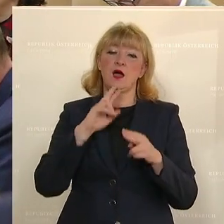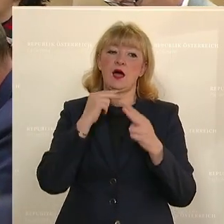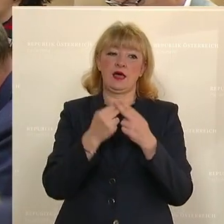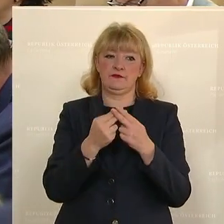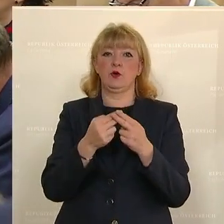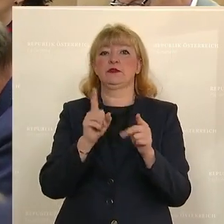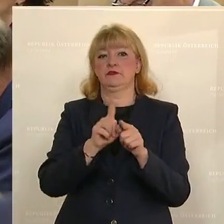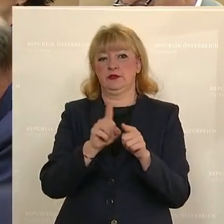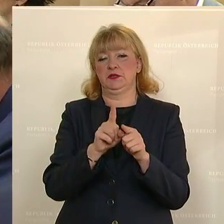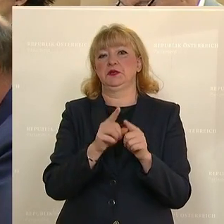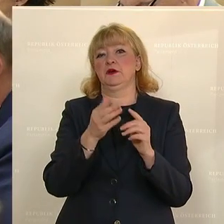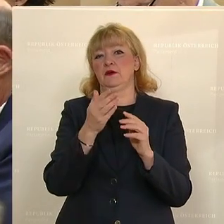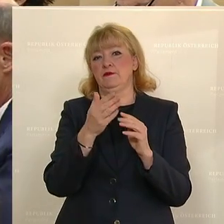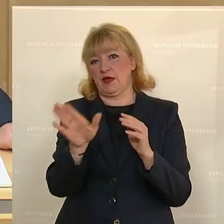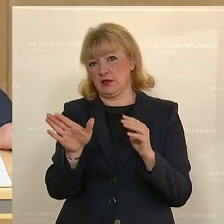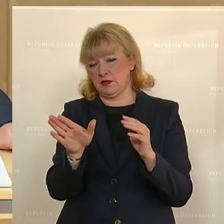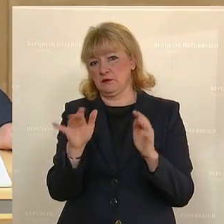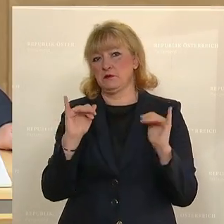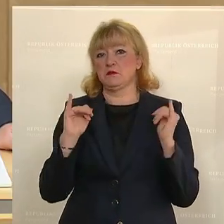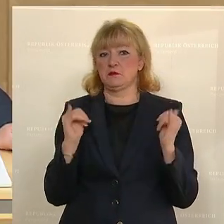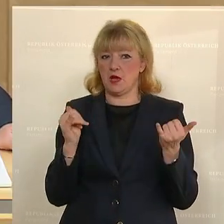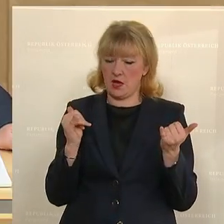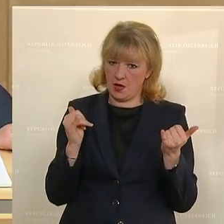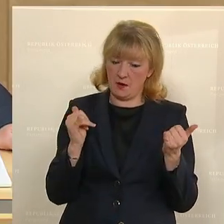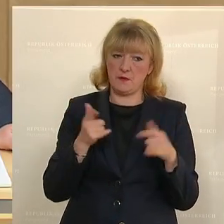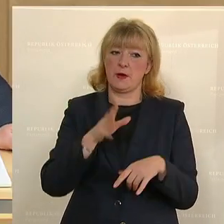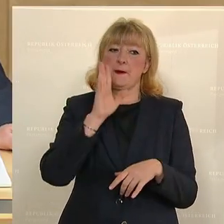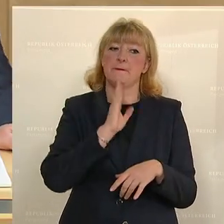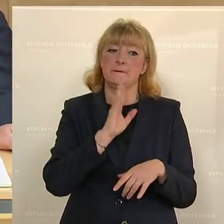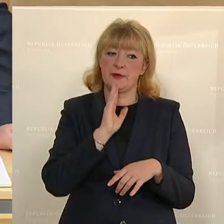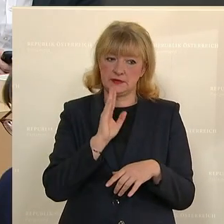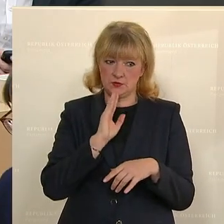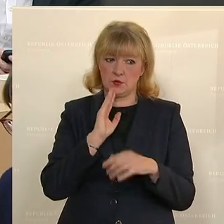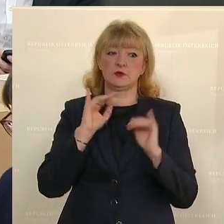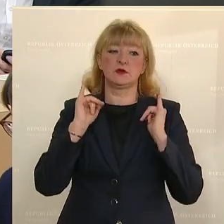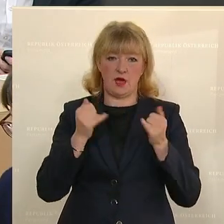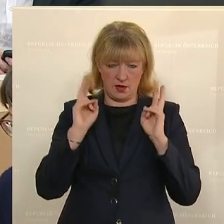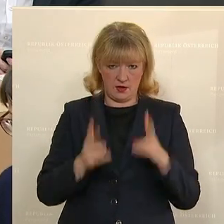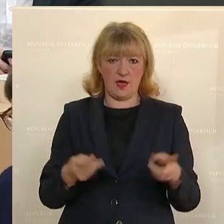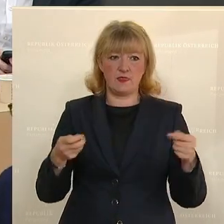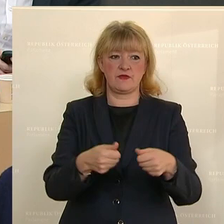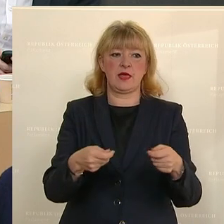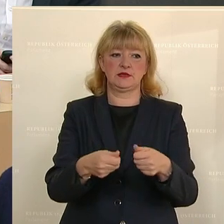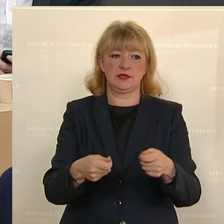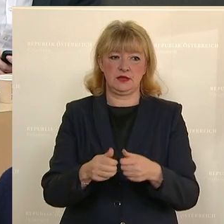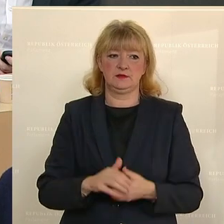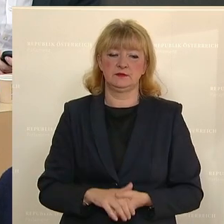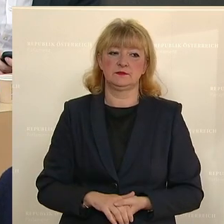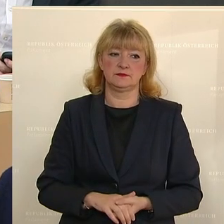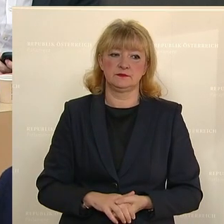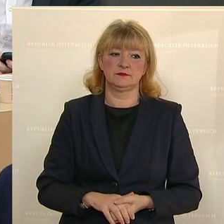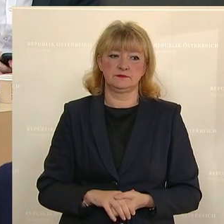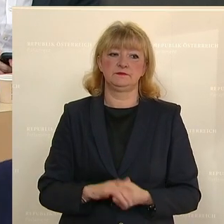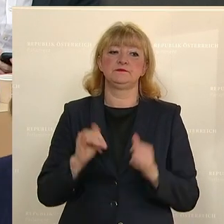vorneweg. Ja, meine sehr geehrten Damen und Herren, die Pensionen sind finanzierbar. Es ist